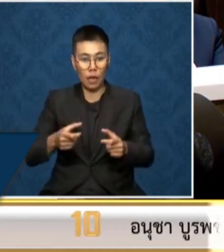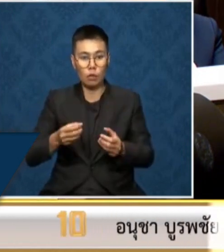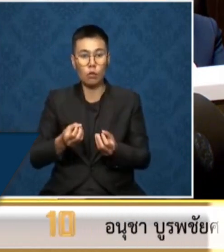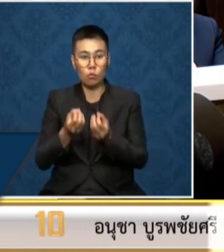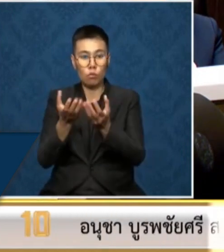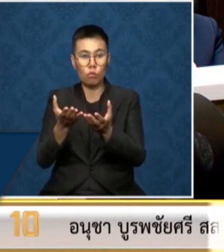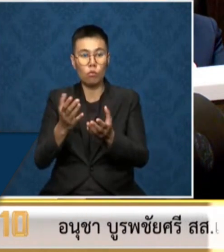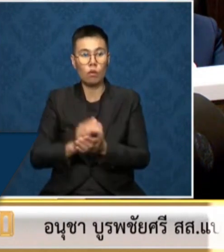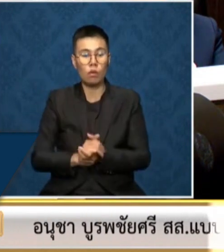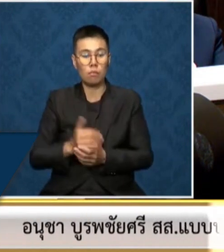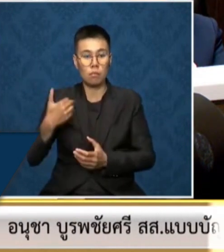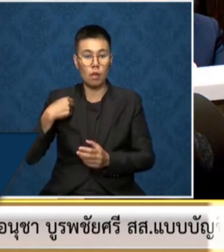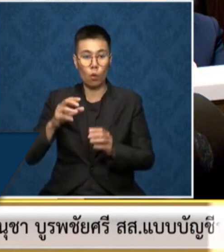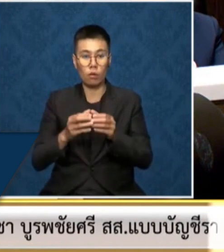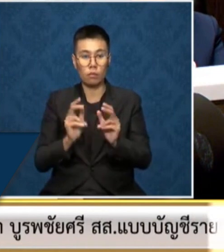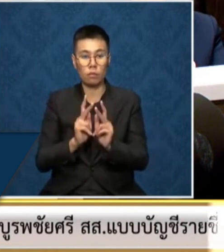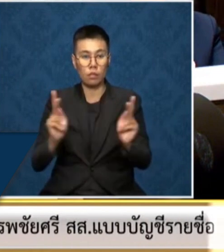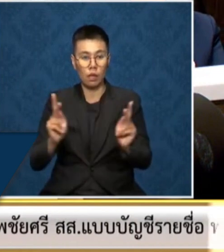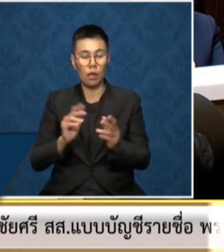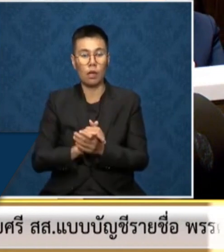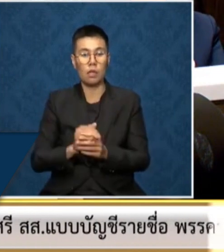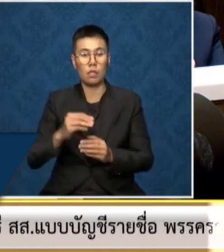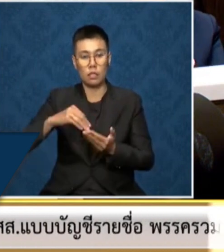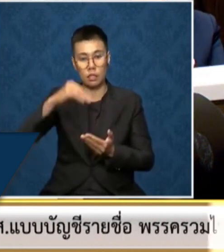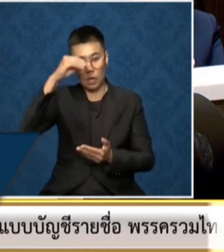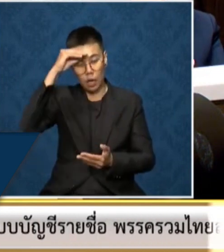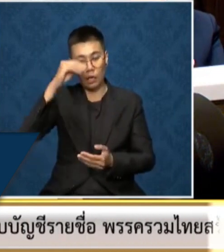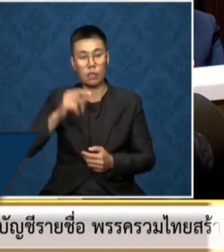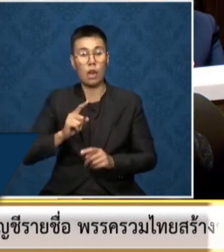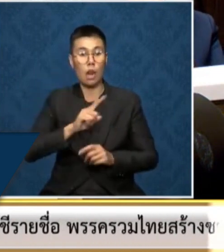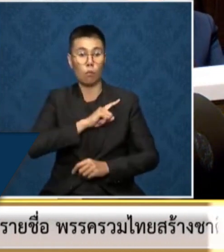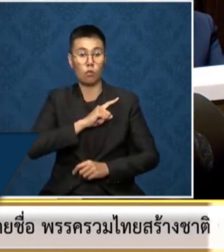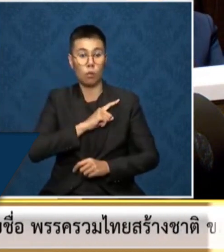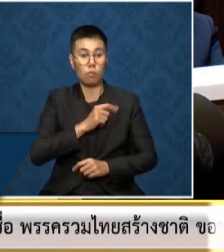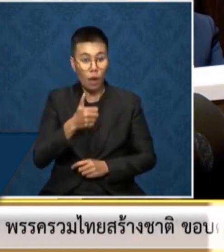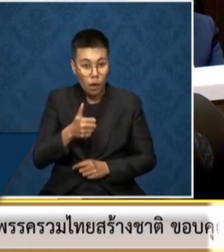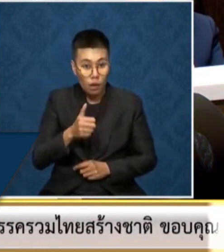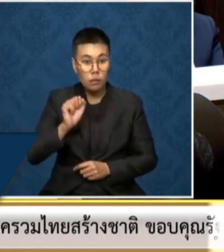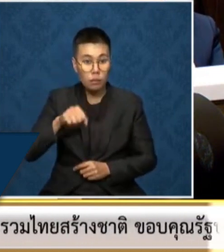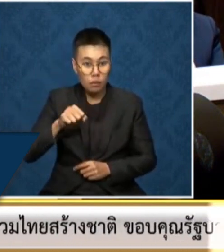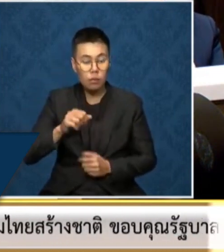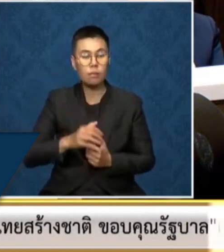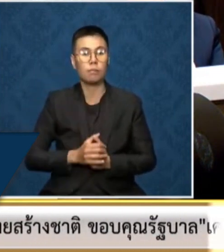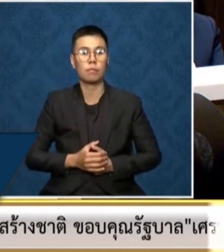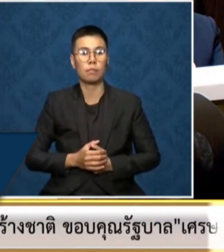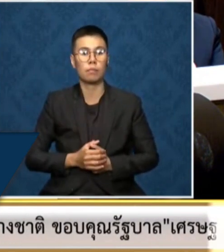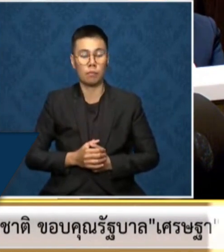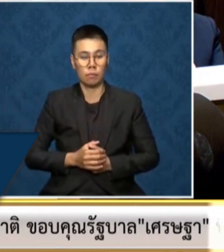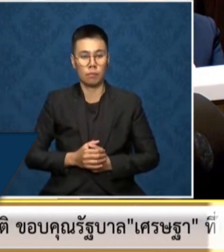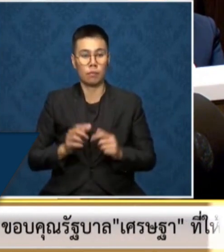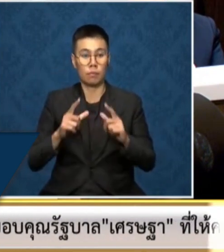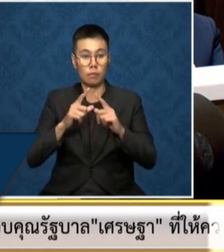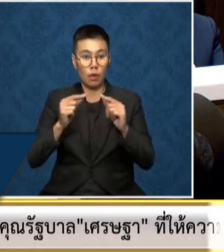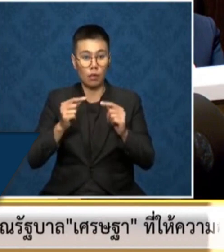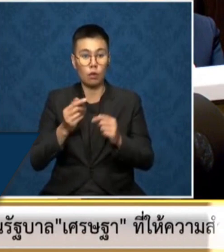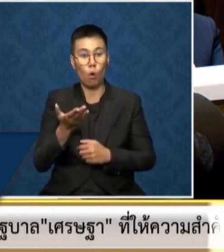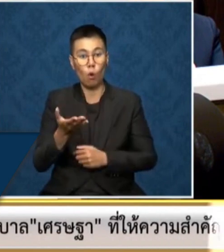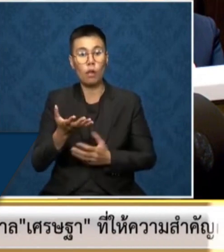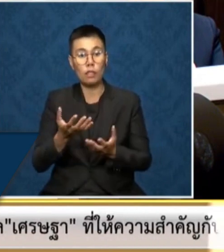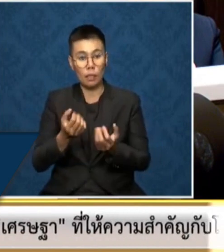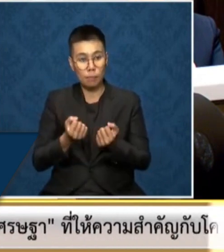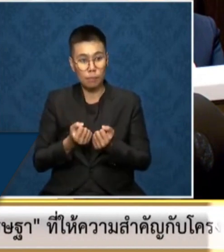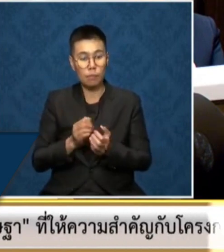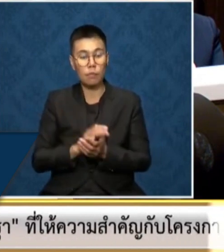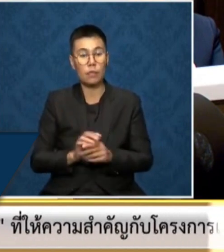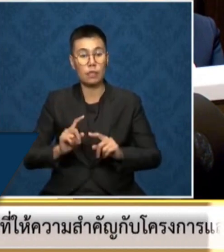วกรรมติการสามาร์การศึกษาท่านรับผดชอบไวมยครับวาเรื่องททานกำลจะขอรับไปโดย